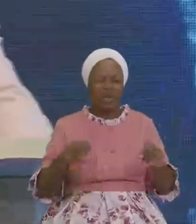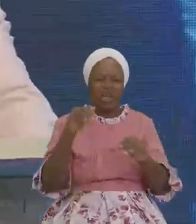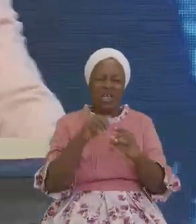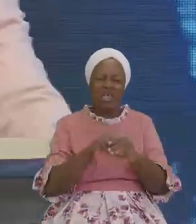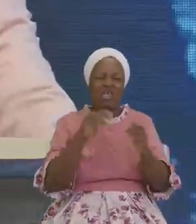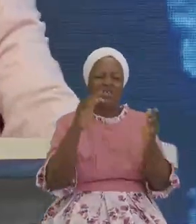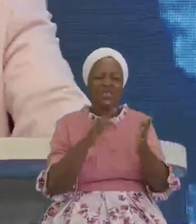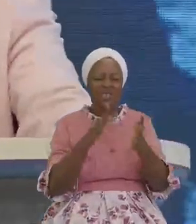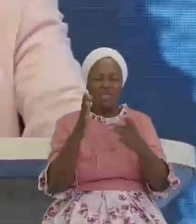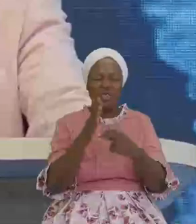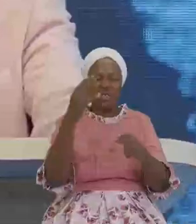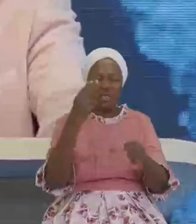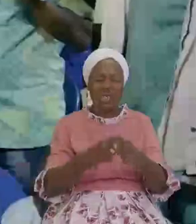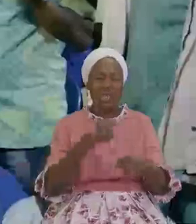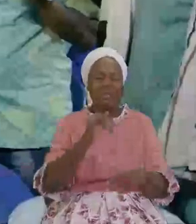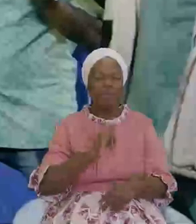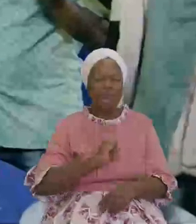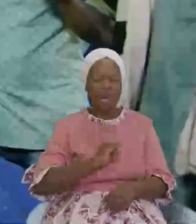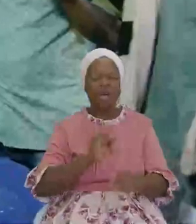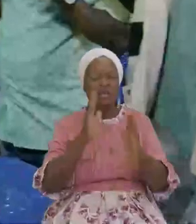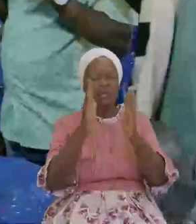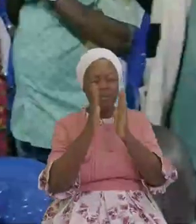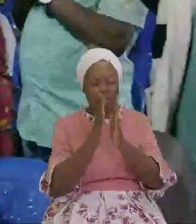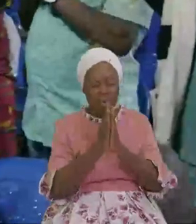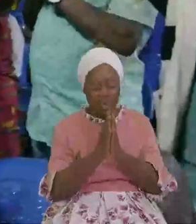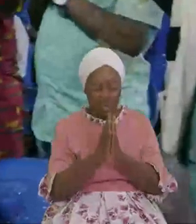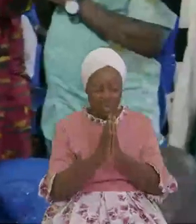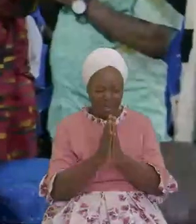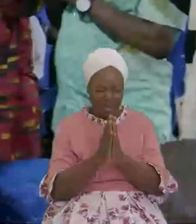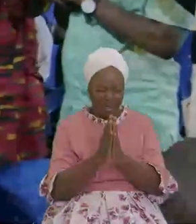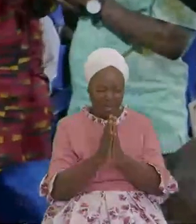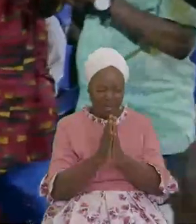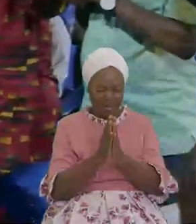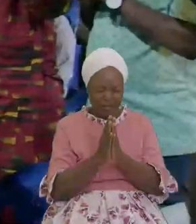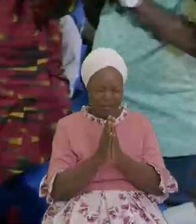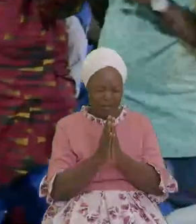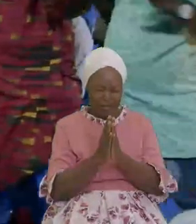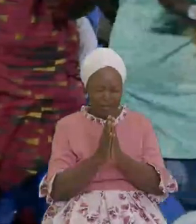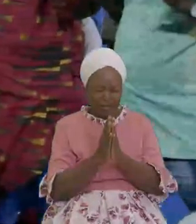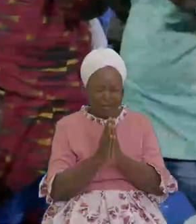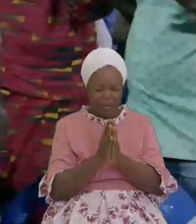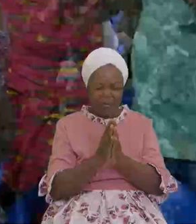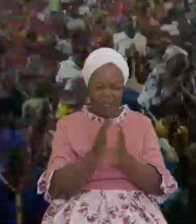Merci Seigneur. Au nom de Jésus, j'ai prié.